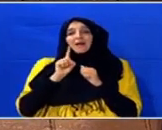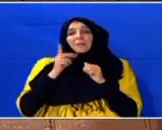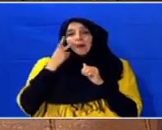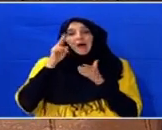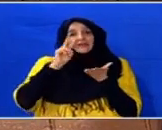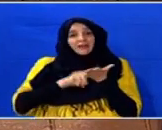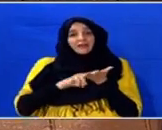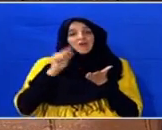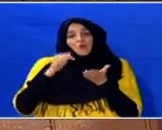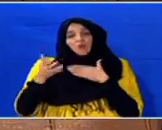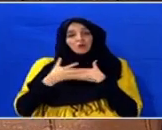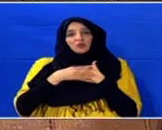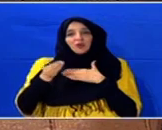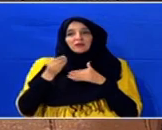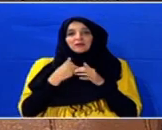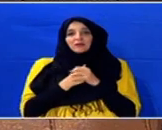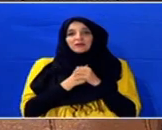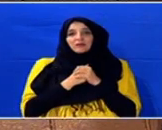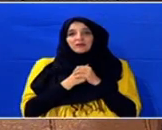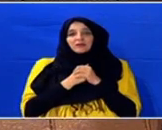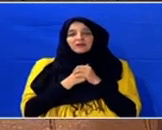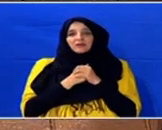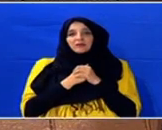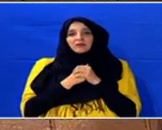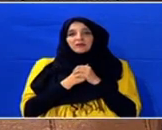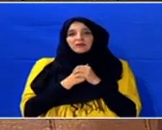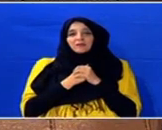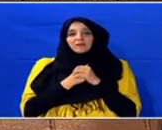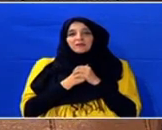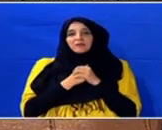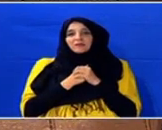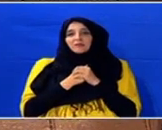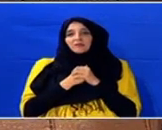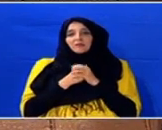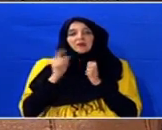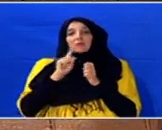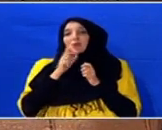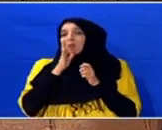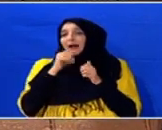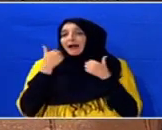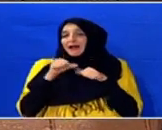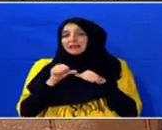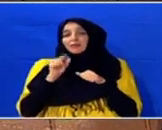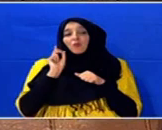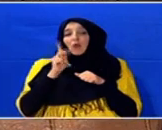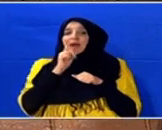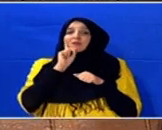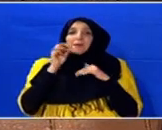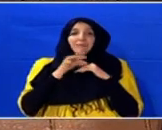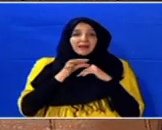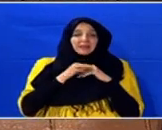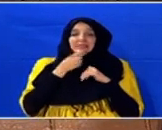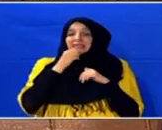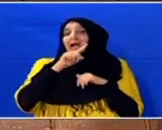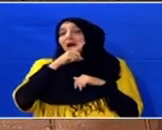تخرجي تقعدي معاه هذو سمانتين ولا ثلاثه لتاع اللي ما تسمرتو ومن بعد تخرجي من الدار ما تقعديش عنده يقعد وحده. قالوا لها حرام بغيت